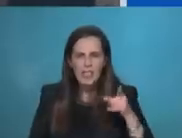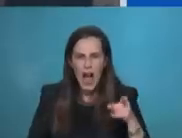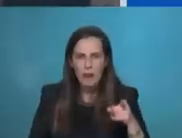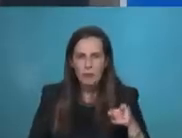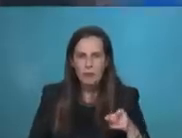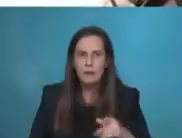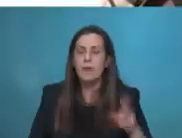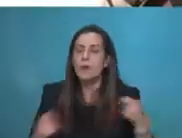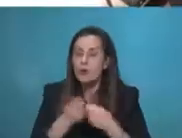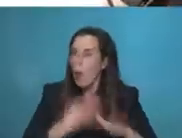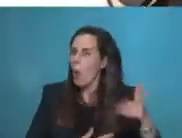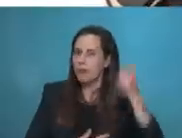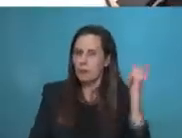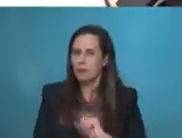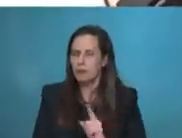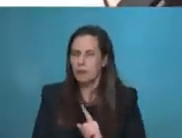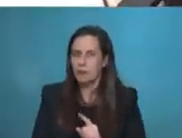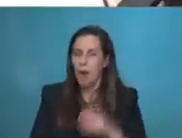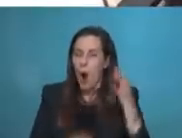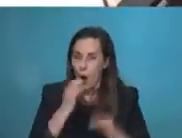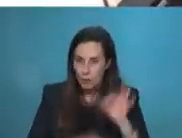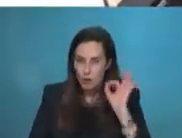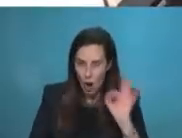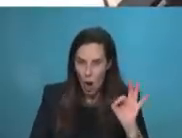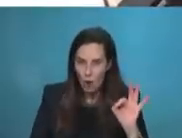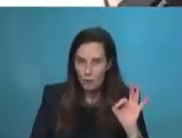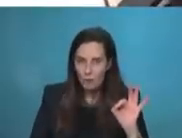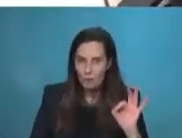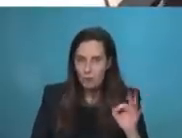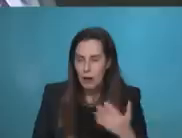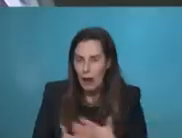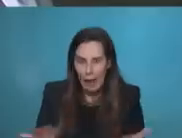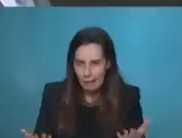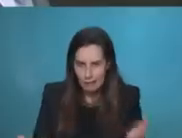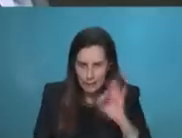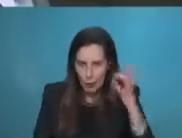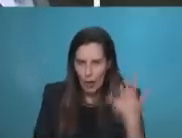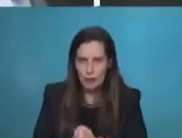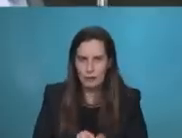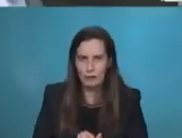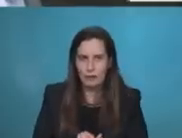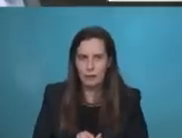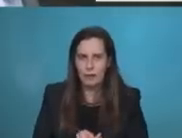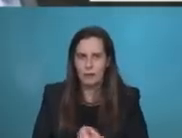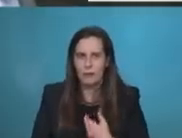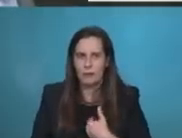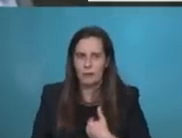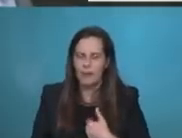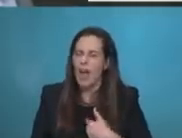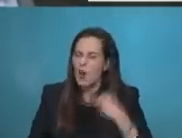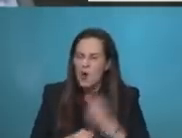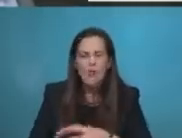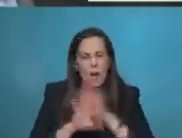משתפי פעולה. לעורכי דינו של ברון הסמים לא היה ממש סיכוי. I don't think anybody would doubt that we fought like